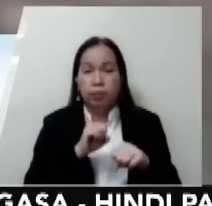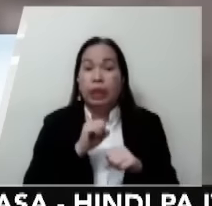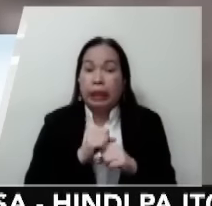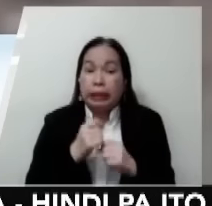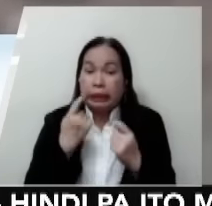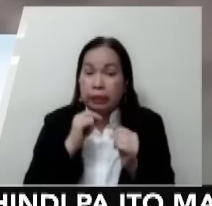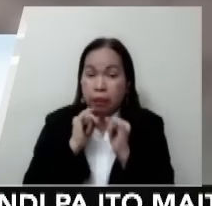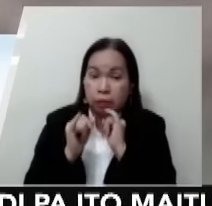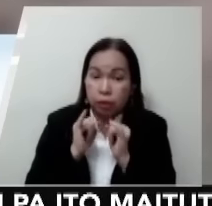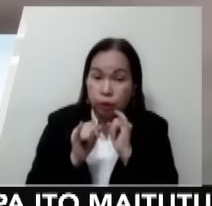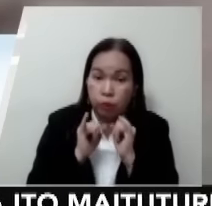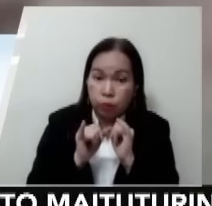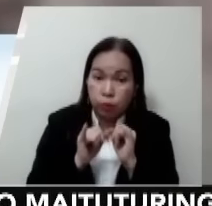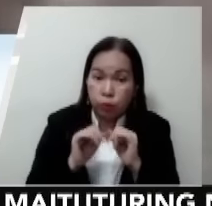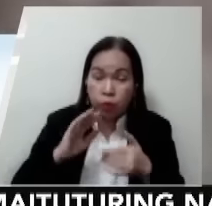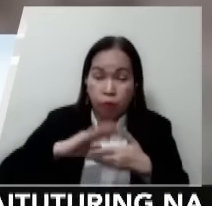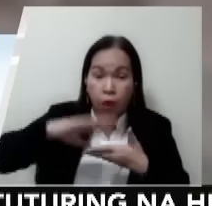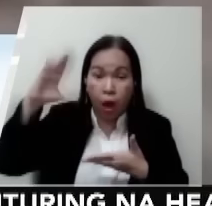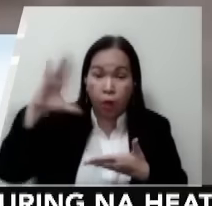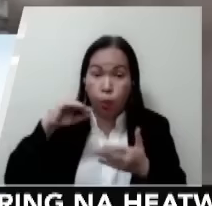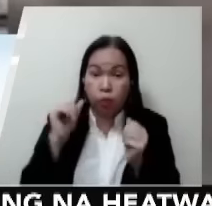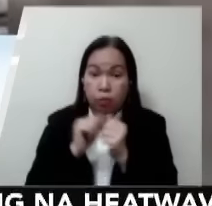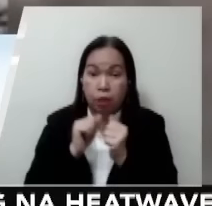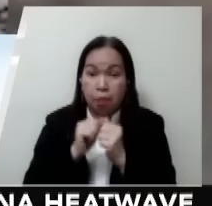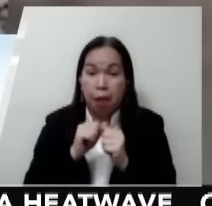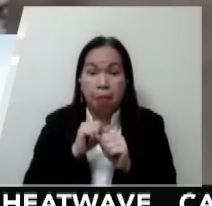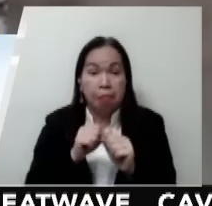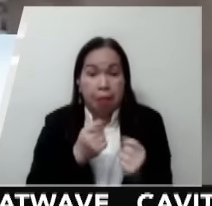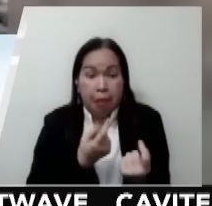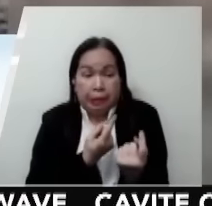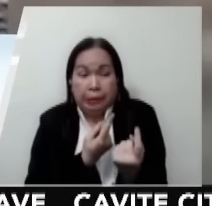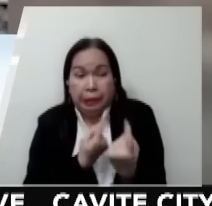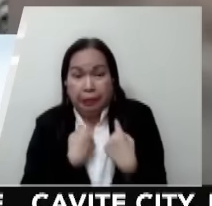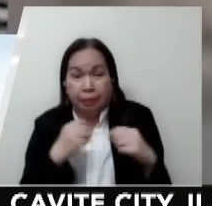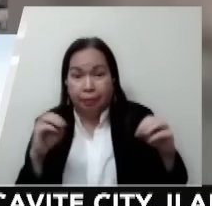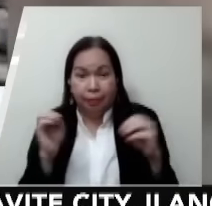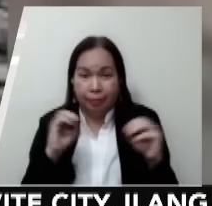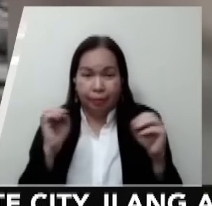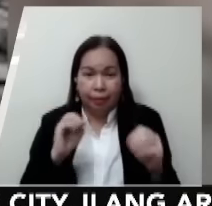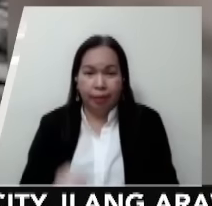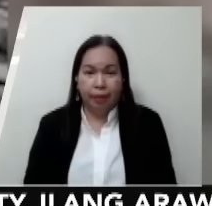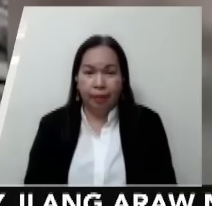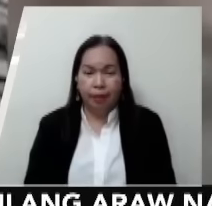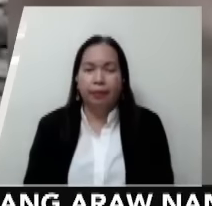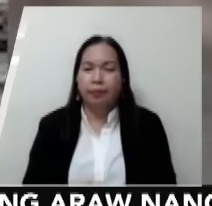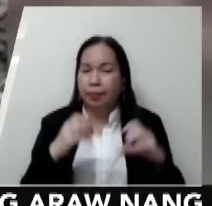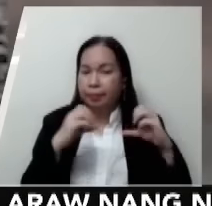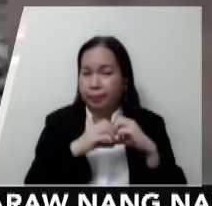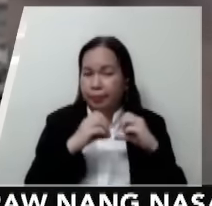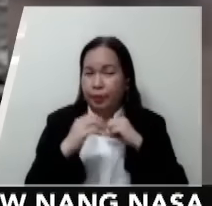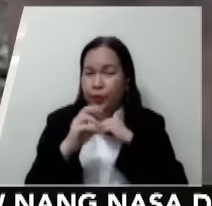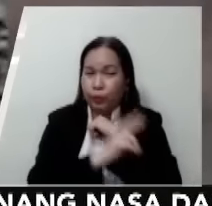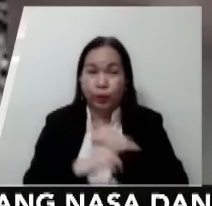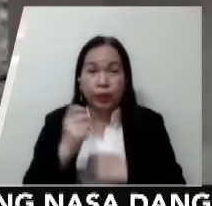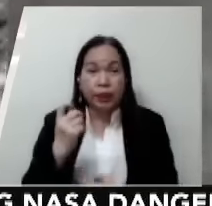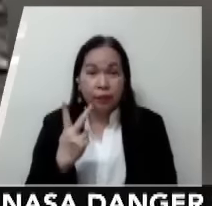nito, pero sa ngayon ay hindi pa ito nagpapaunlak ng panayam. Mula sa GMA Regional TV Balitang